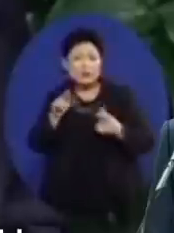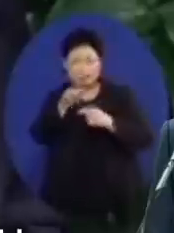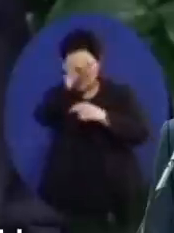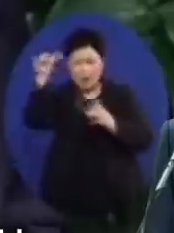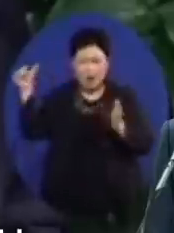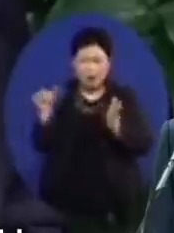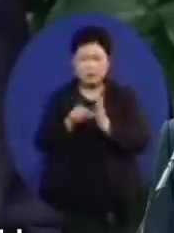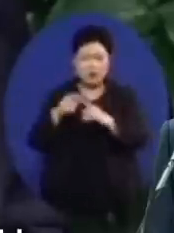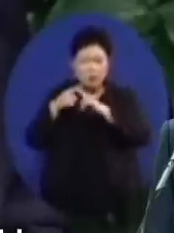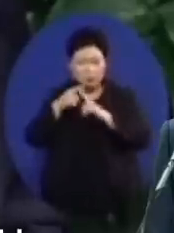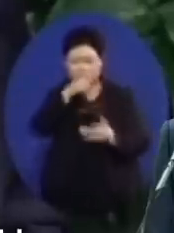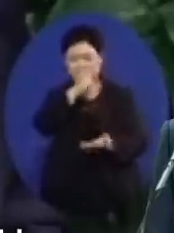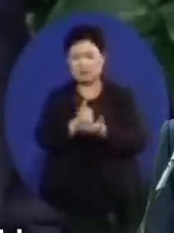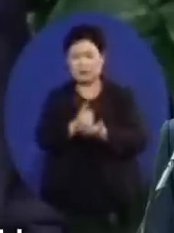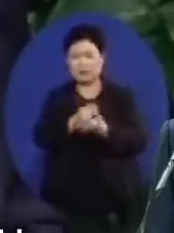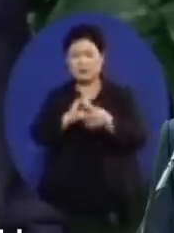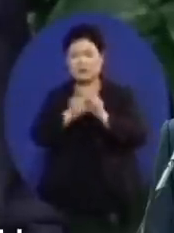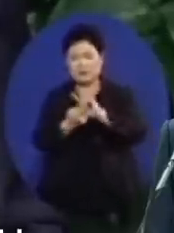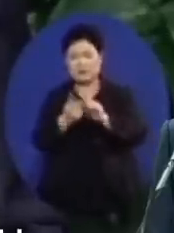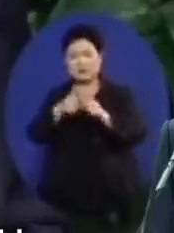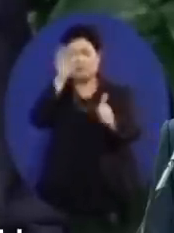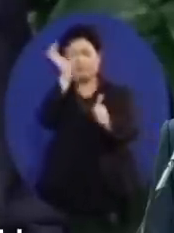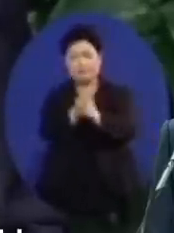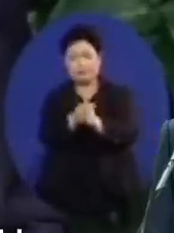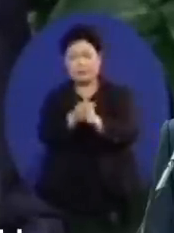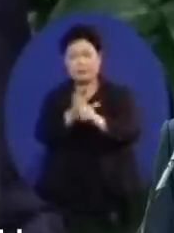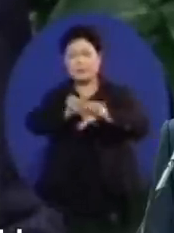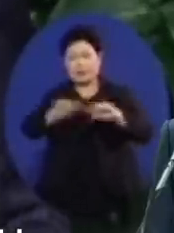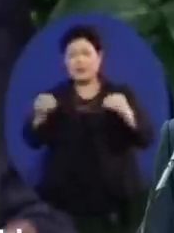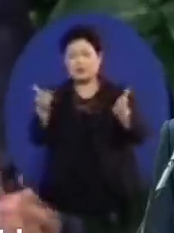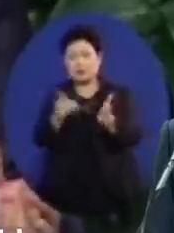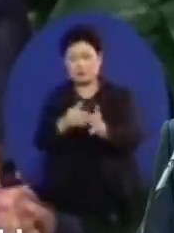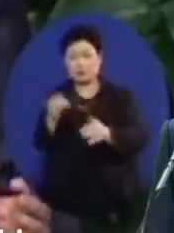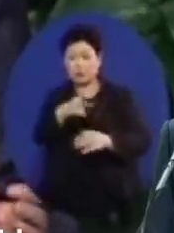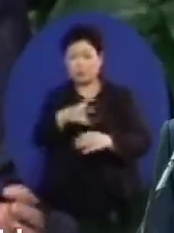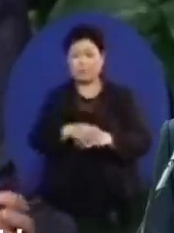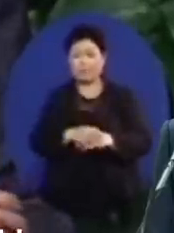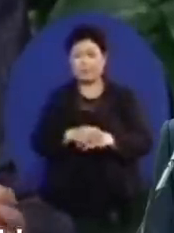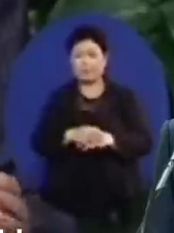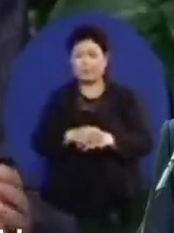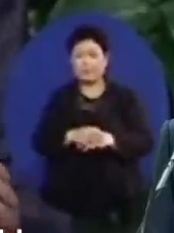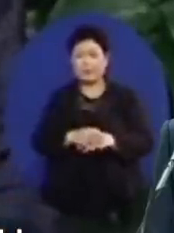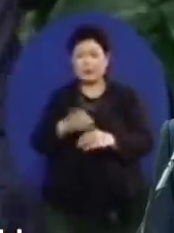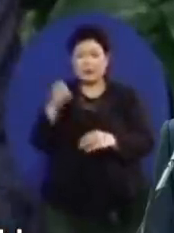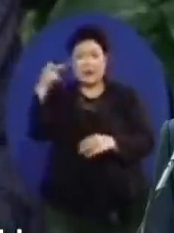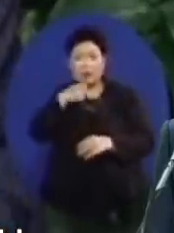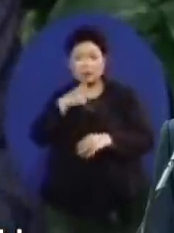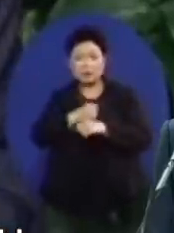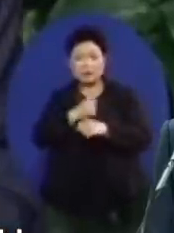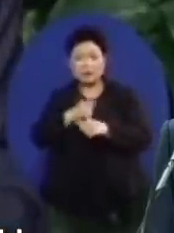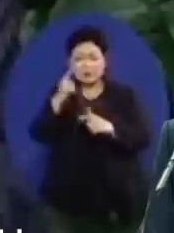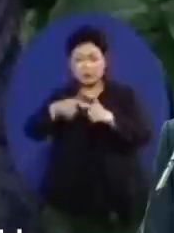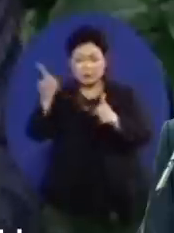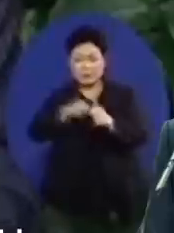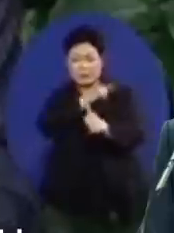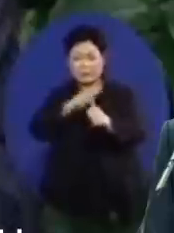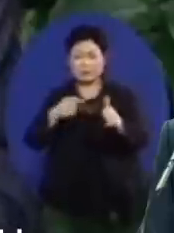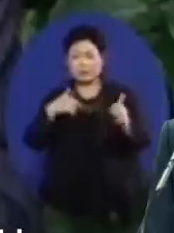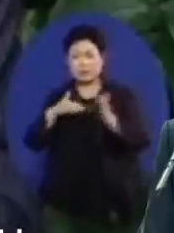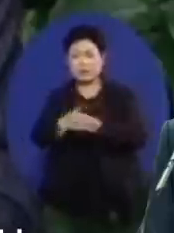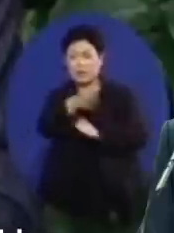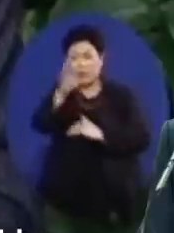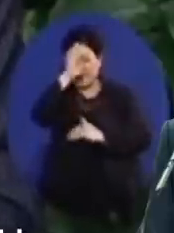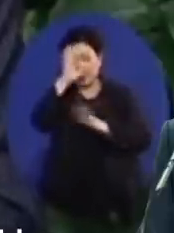일평생의 허물과 죄를 대신 짊어지고 청산해버리고 그 다음에 또 강조해서 제가 채찍에 맞음으로 너희가 나음을